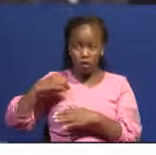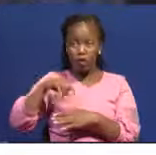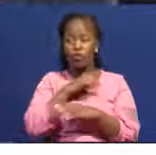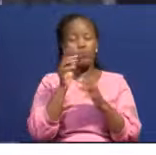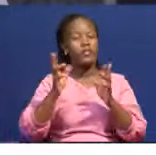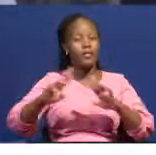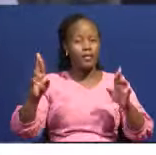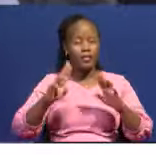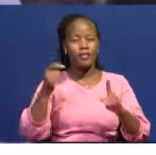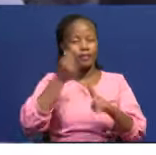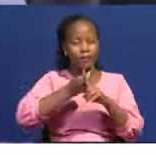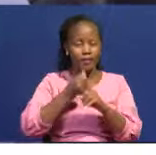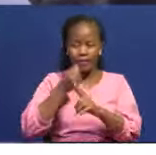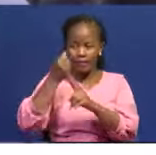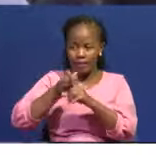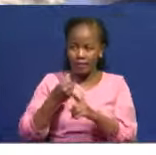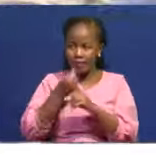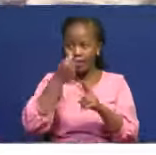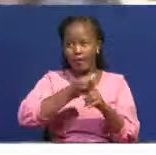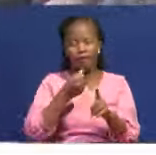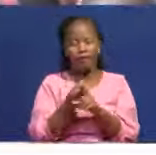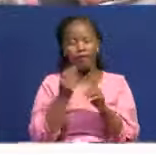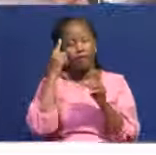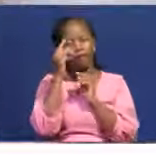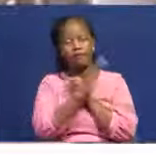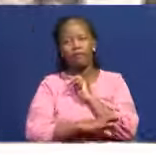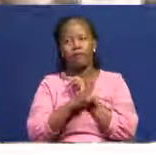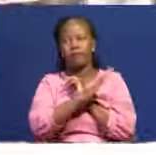sasa hatuwezi kula jioni. Umeona?